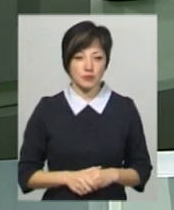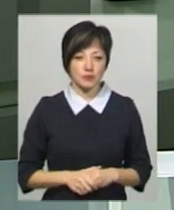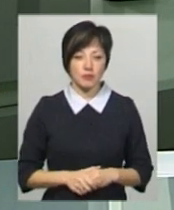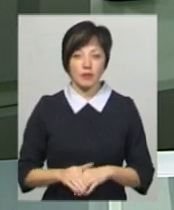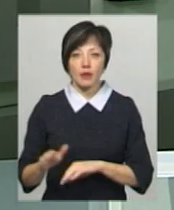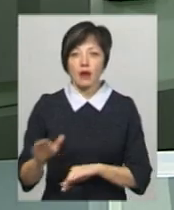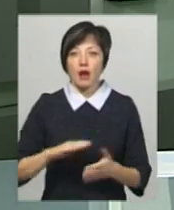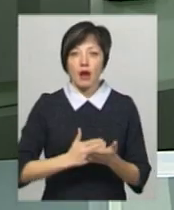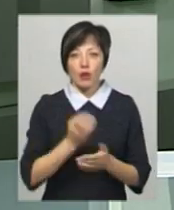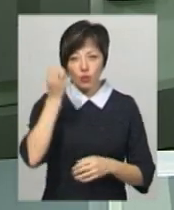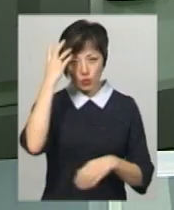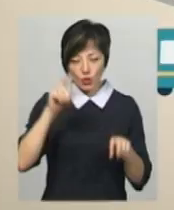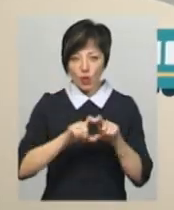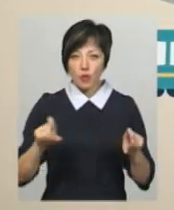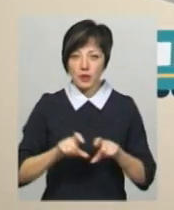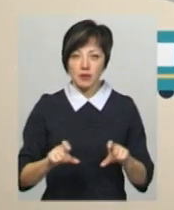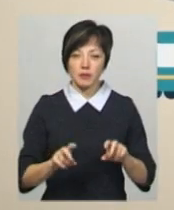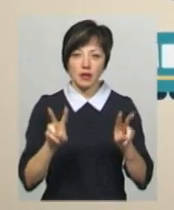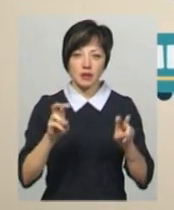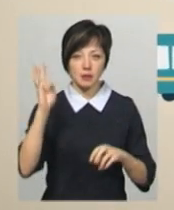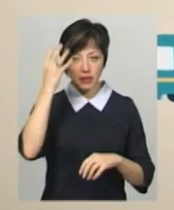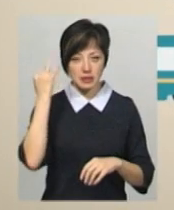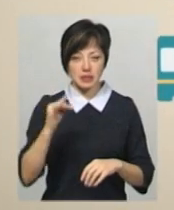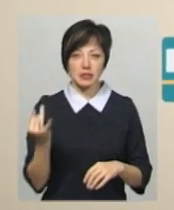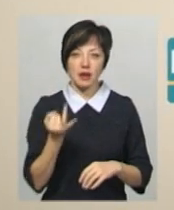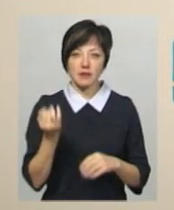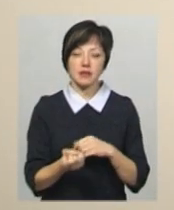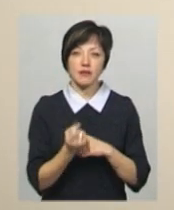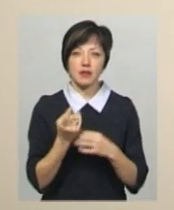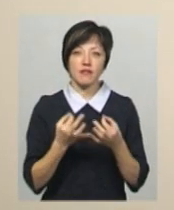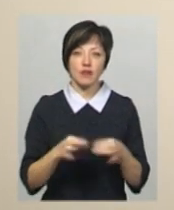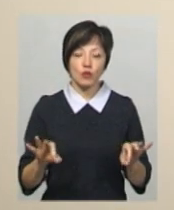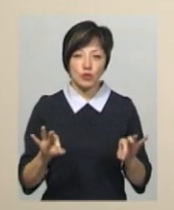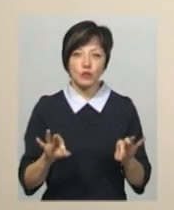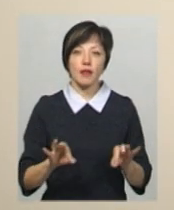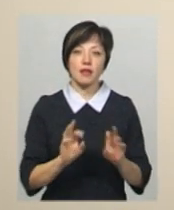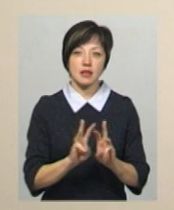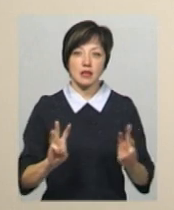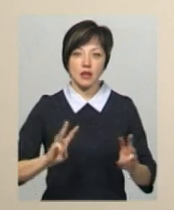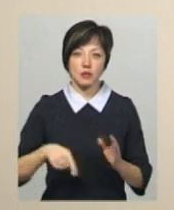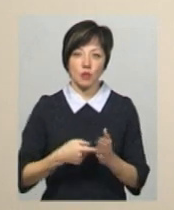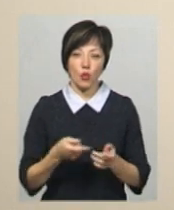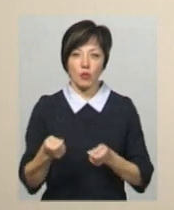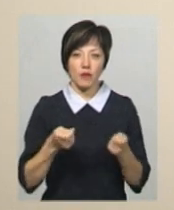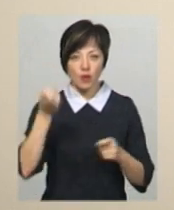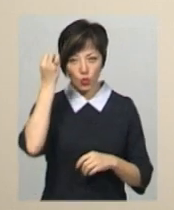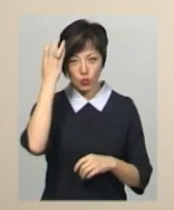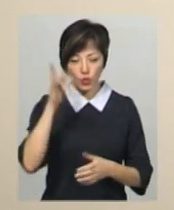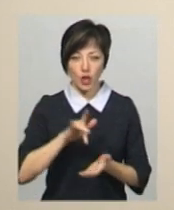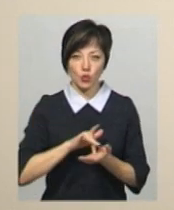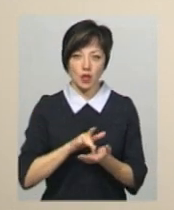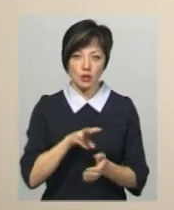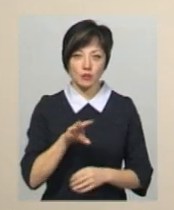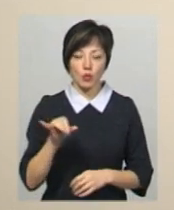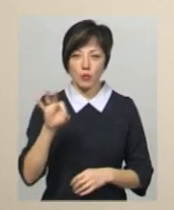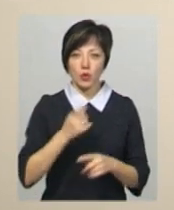Карта культурних об'єктів під назвою «Хмельницький цікавий» з'явилась у вільному доступі на сайті міського управління культури і туризму.